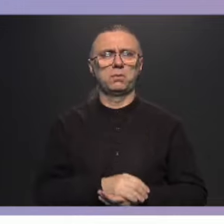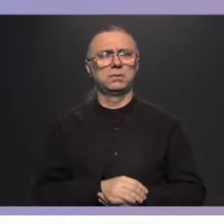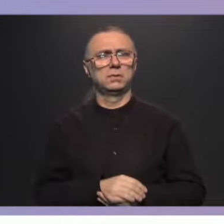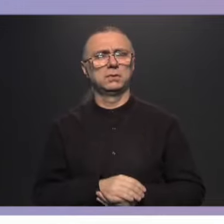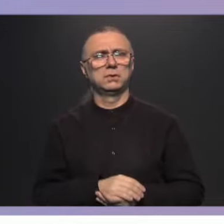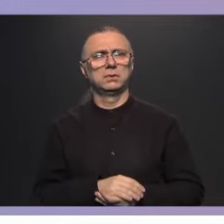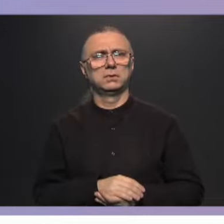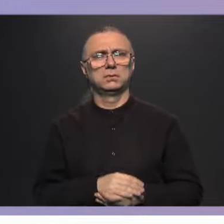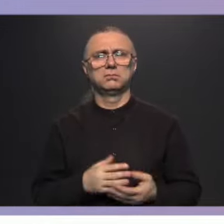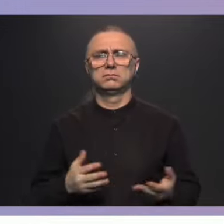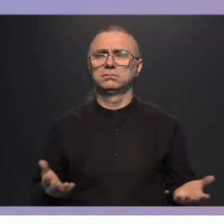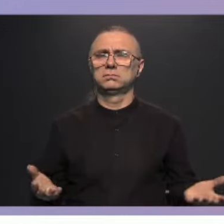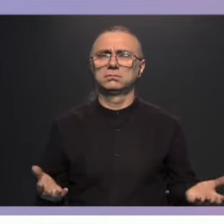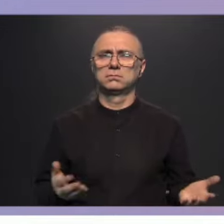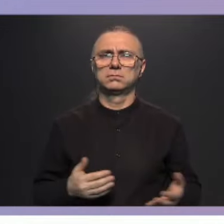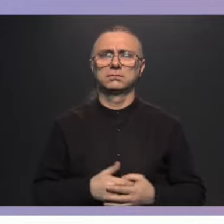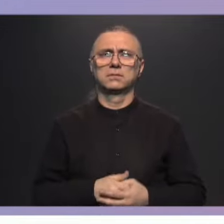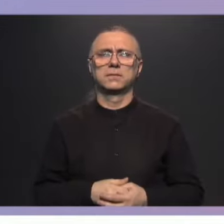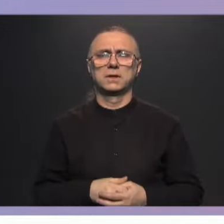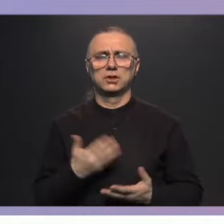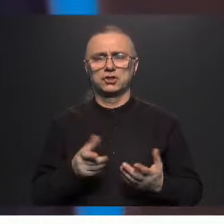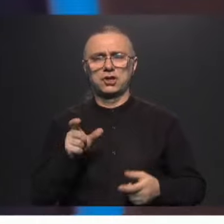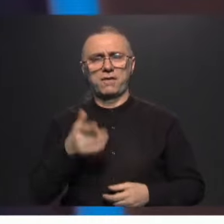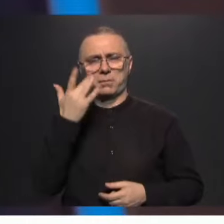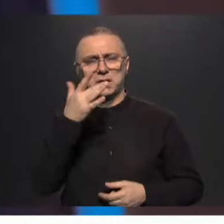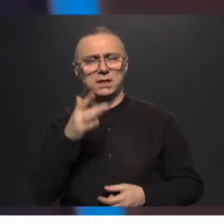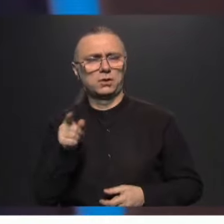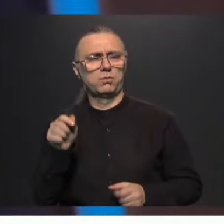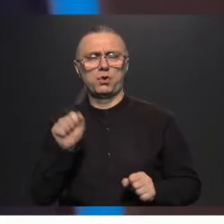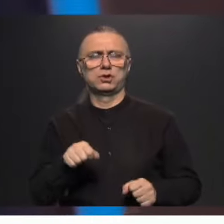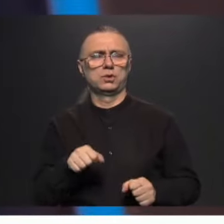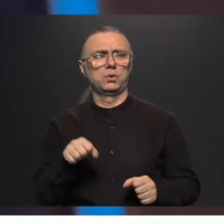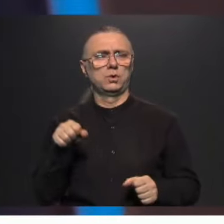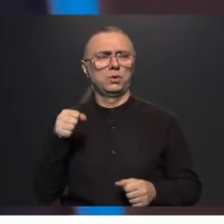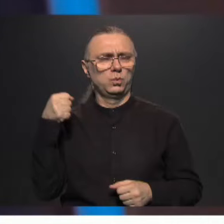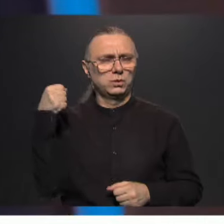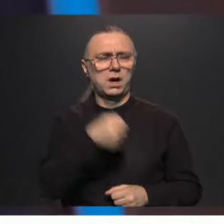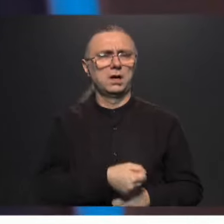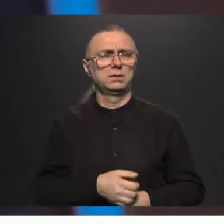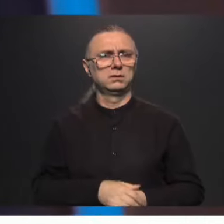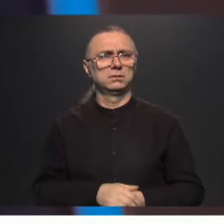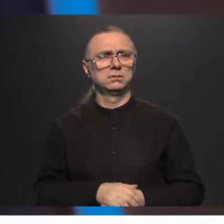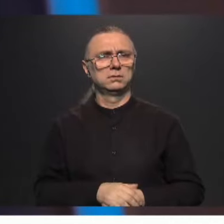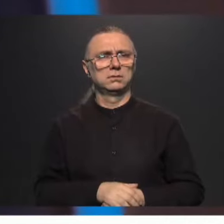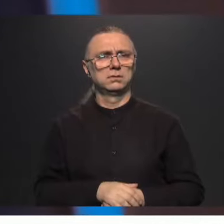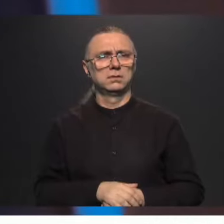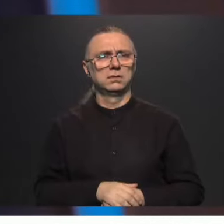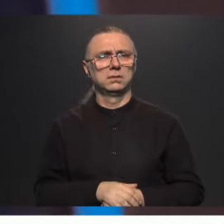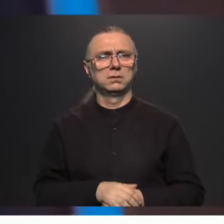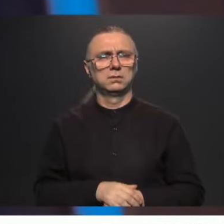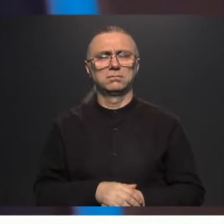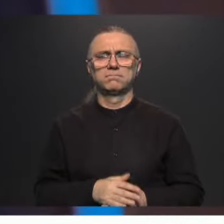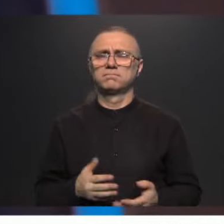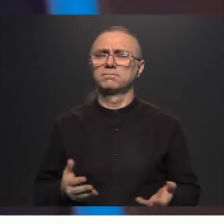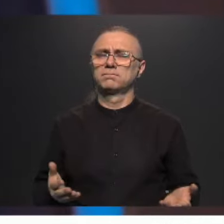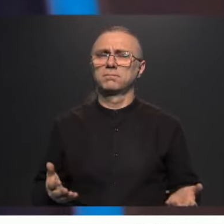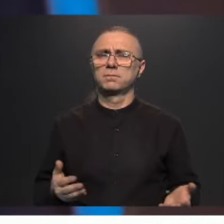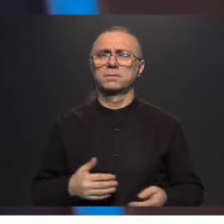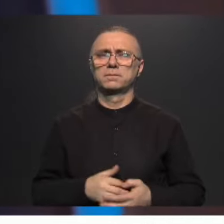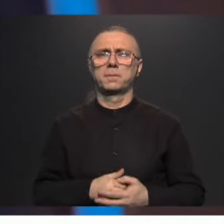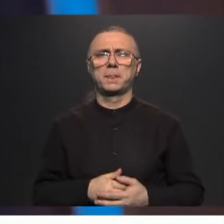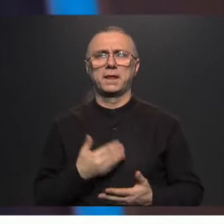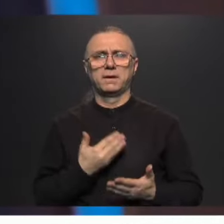может остаться, потому что если человек матерится, он может и ударить. То есть если и мат-то, видимо, скорее всего, не просто он там сидит, знаете, какой-то он, а